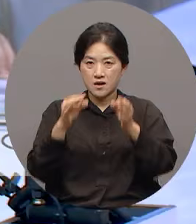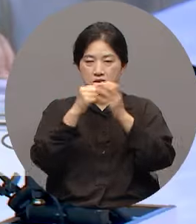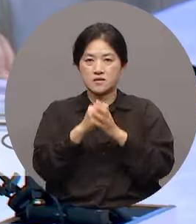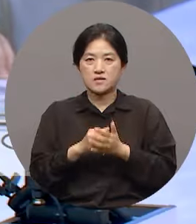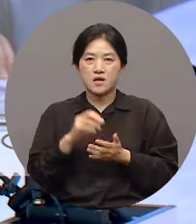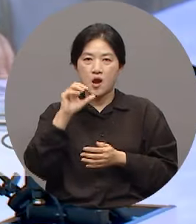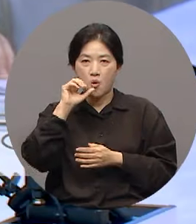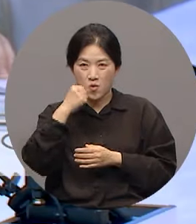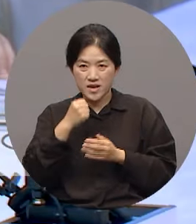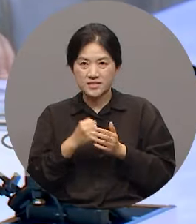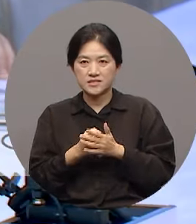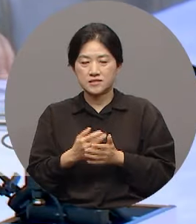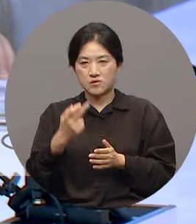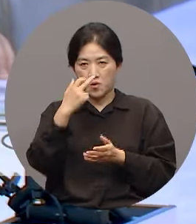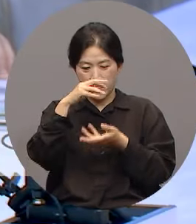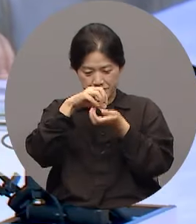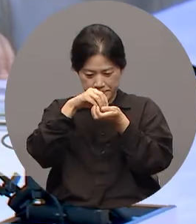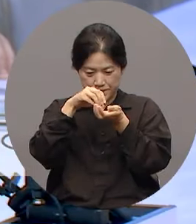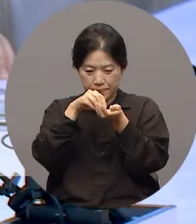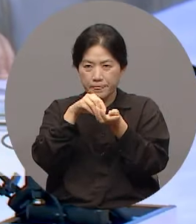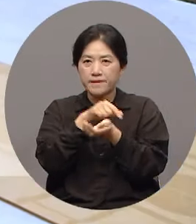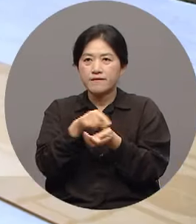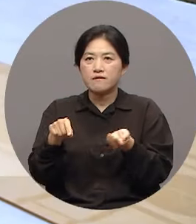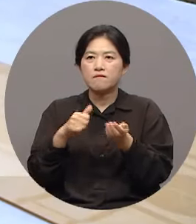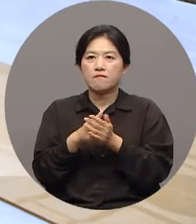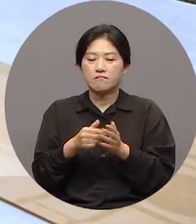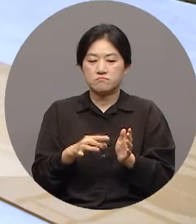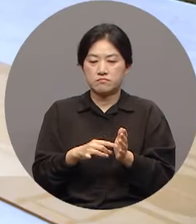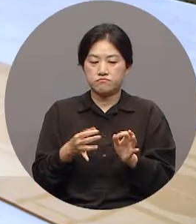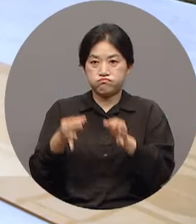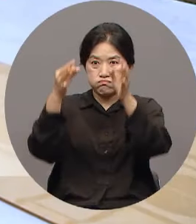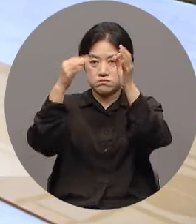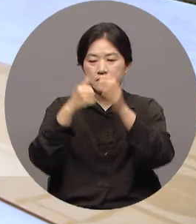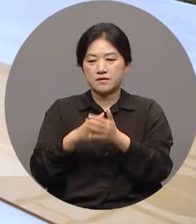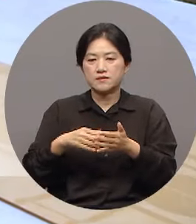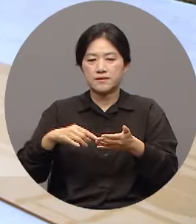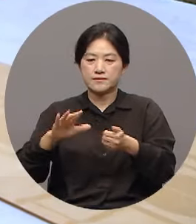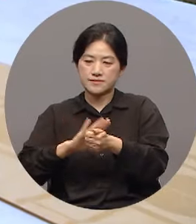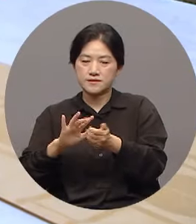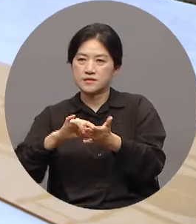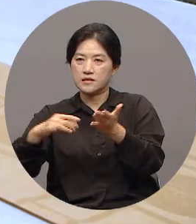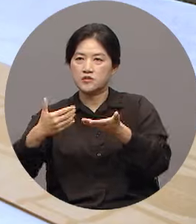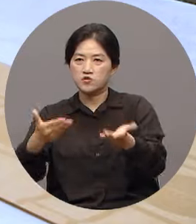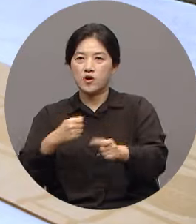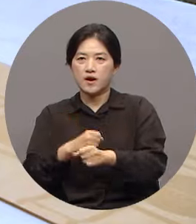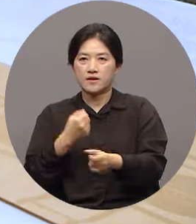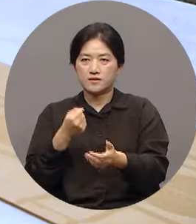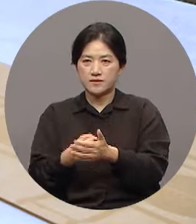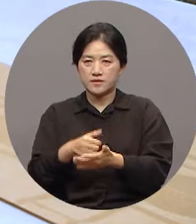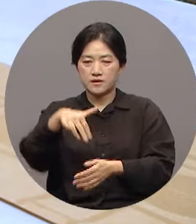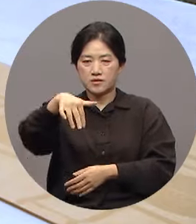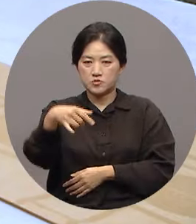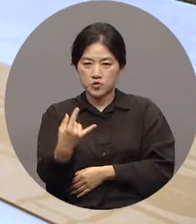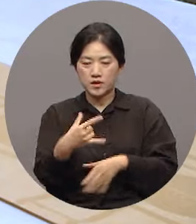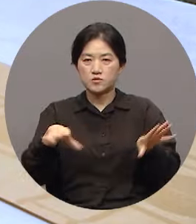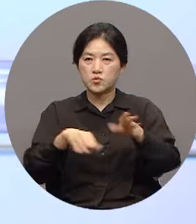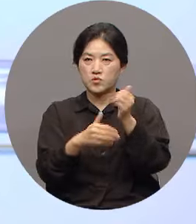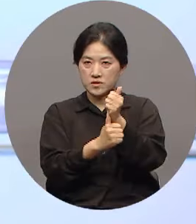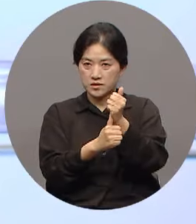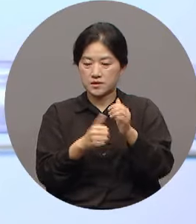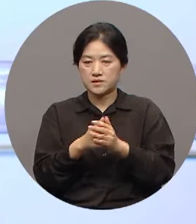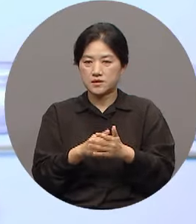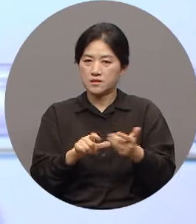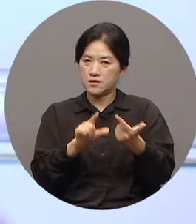커피 농축액 등 19종의 식품 원료에도 할당 관세를 새롭게 적용하기로 했습니다. 최상목 부총리는 또 하반기